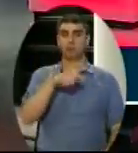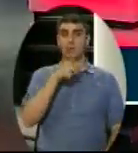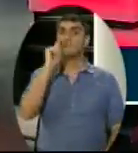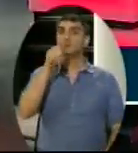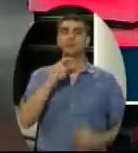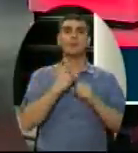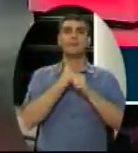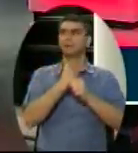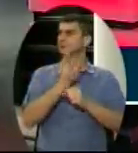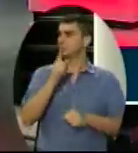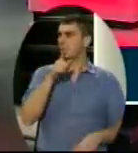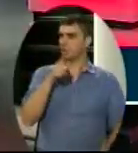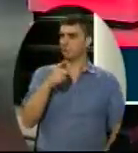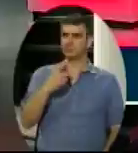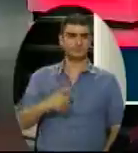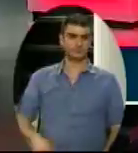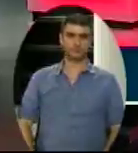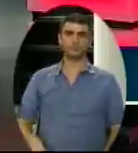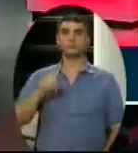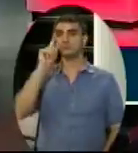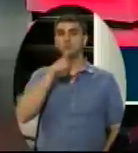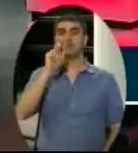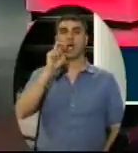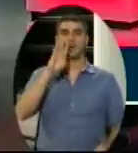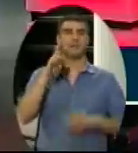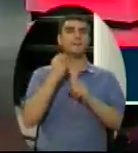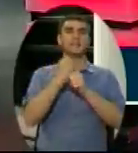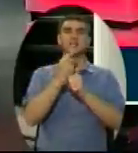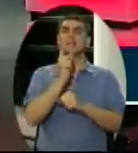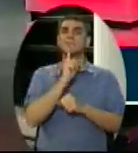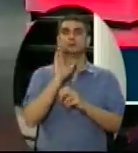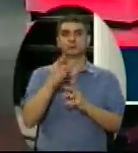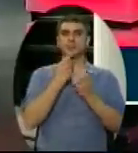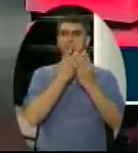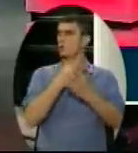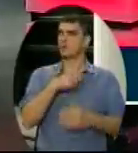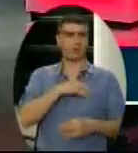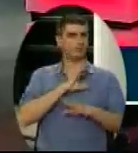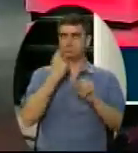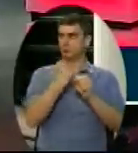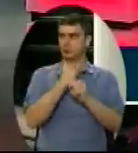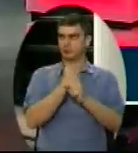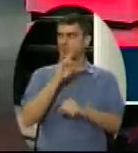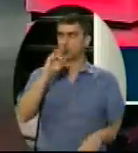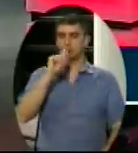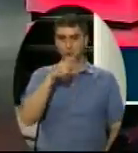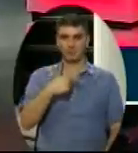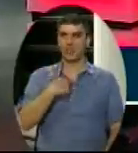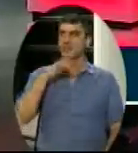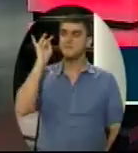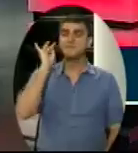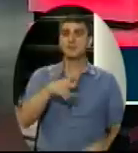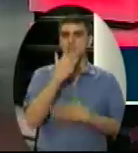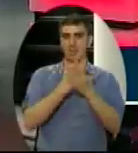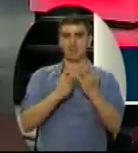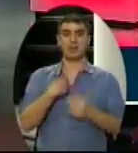וזועבי מייצגת את המיעוט. זה לא שאתה... רגע, שנייה, אני אגיד, זועבי מייצגת מיעוט שצריך את הביטוי. אני לא מסכים עם כל מעשיה של חנין זועבי, אני מתנגד